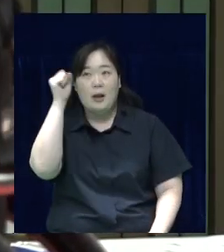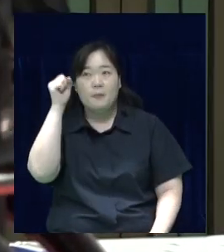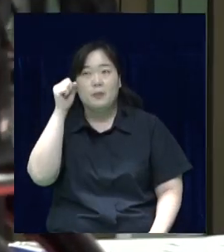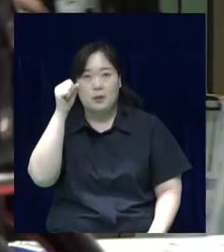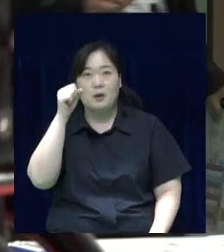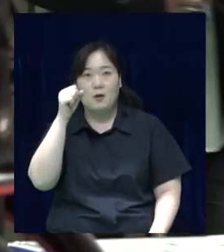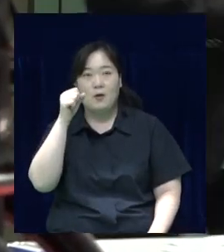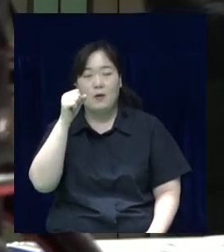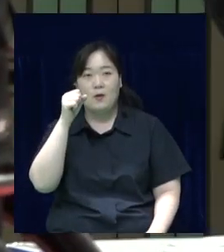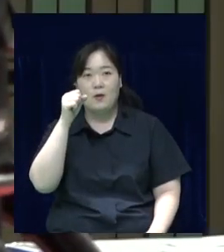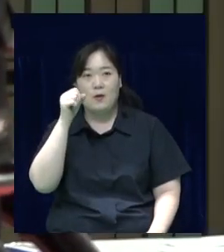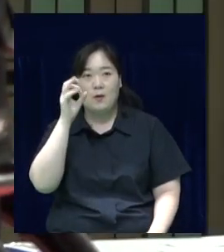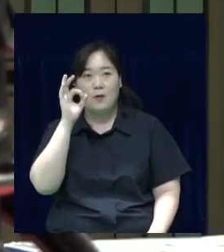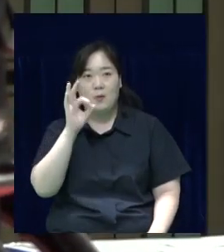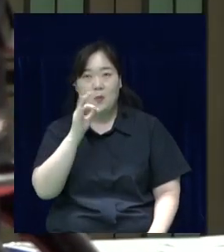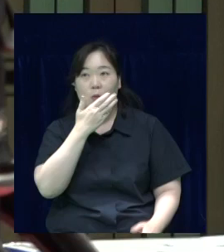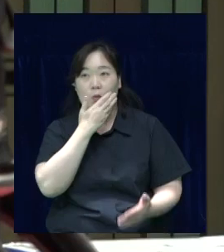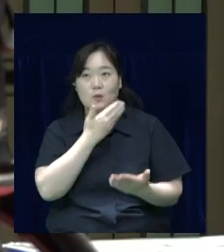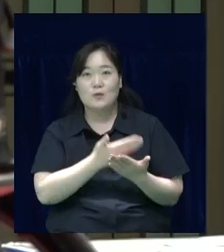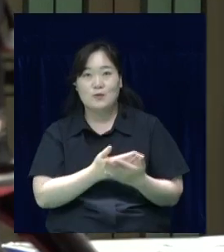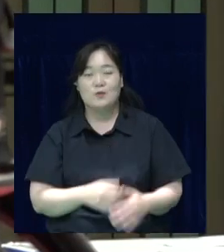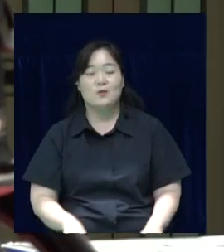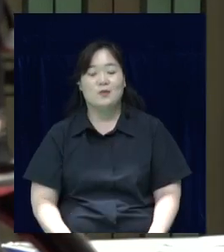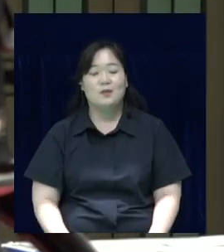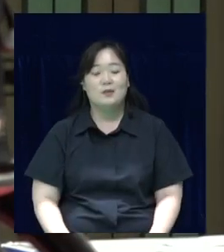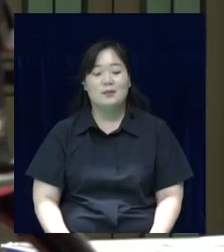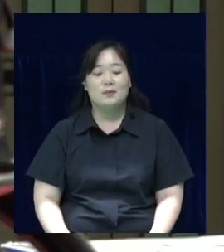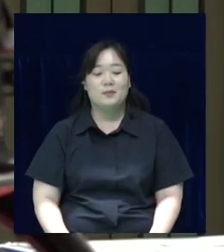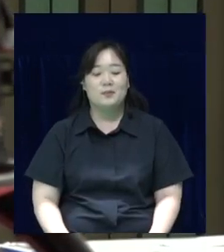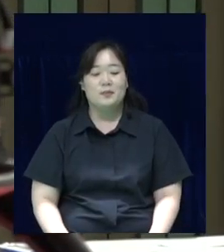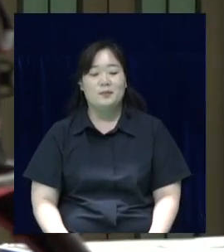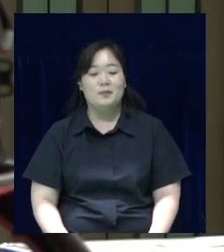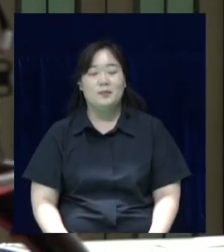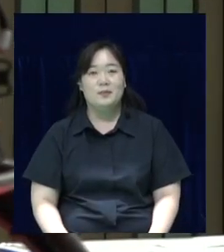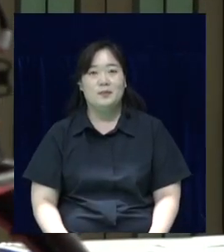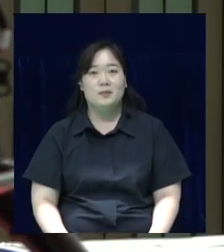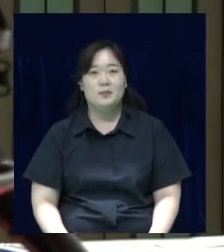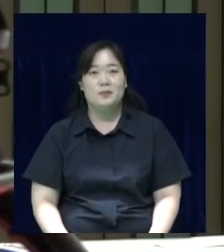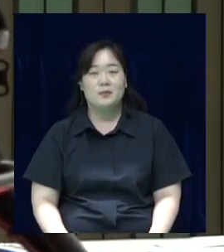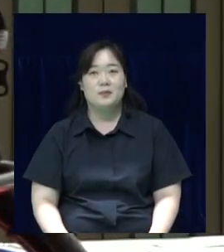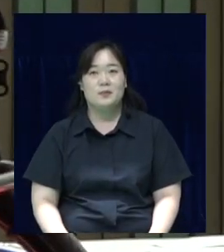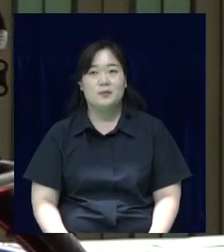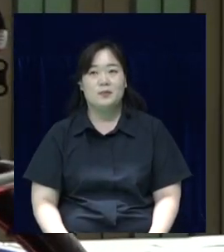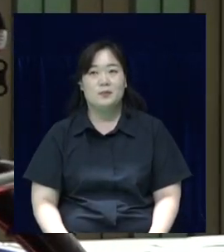그렇죠. 자, 그렇기 때문에 일단은 이동명 선수에게는 합격이 주어졌고요. 예.